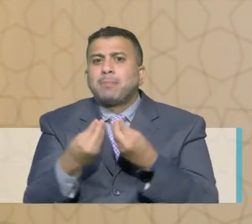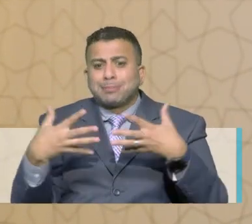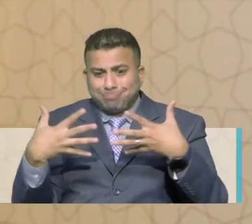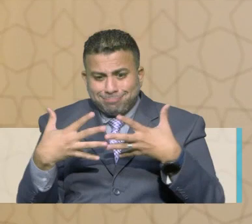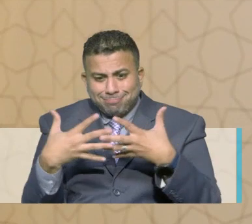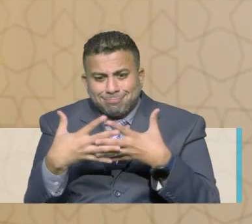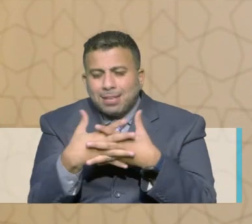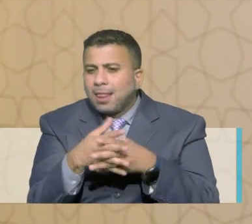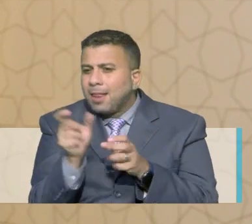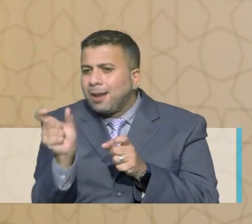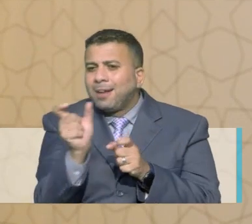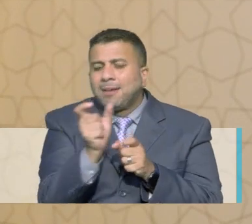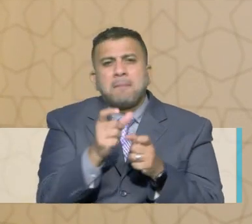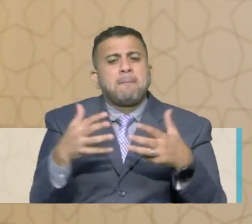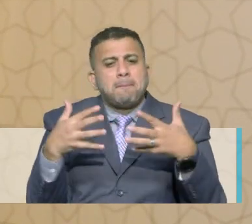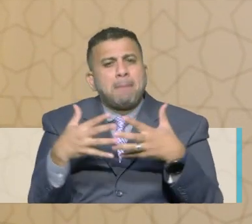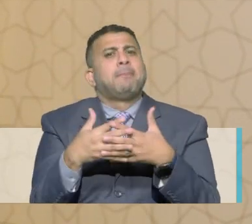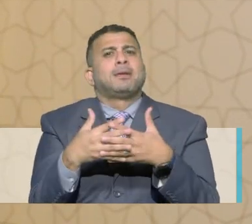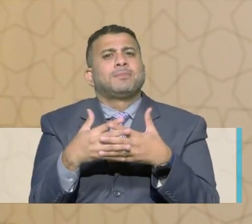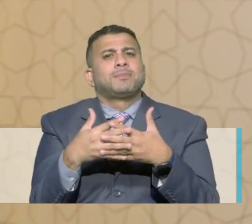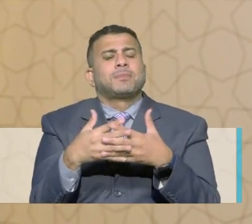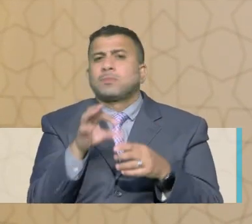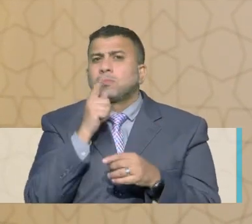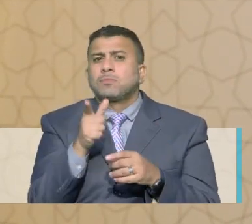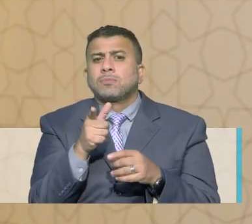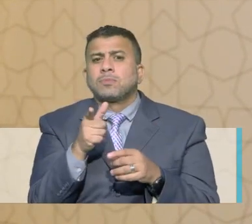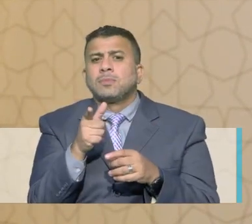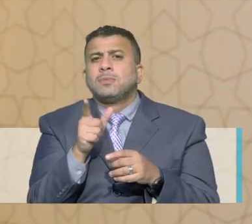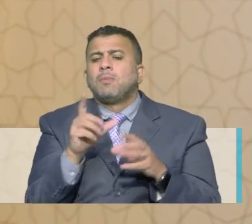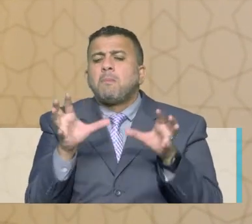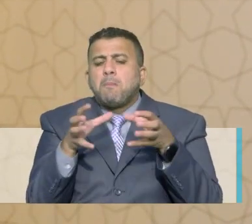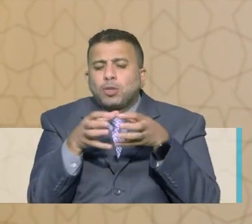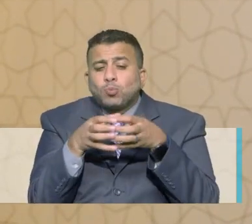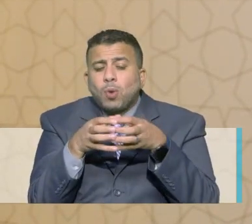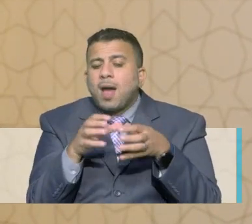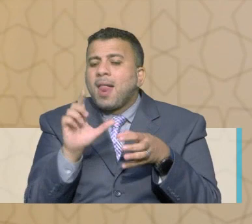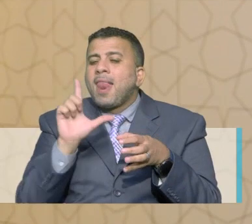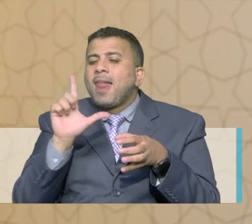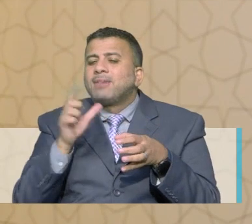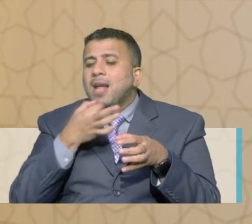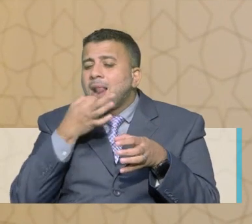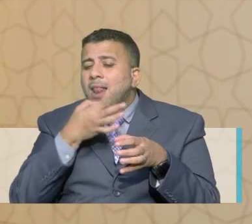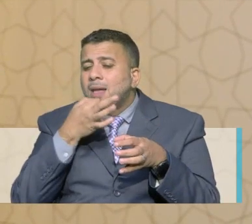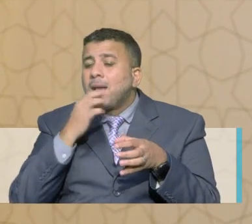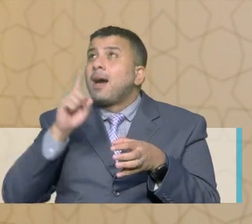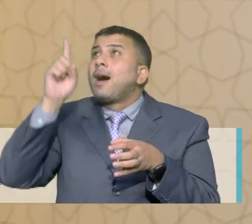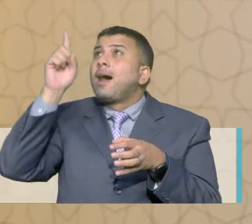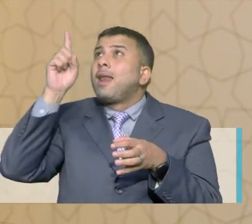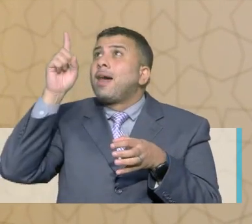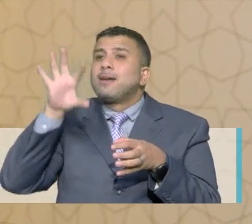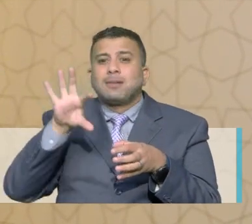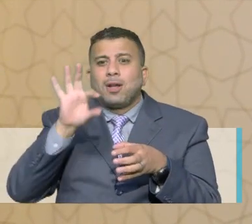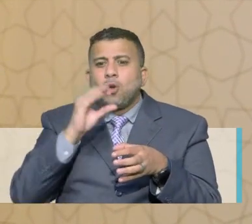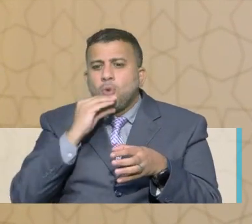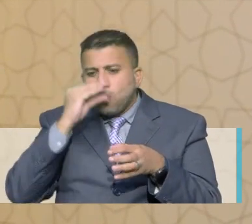كيف ان المجموعه اللفظيه التي يختارها الله تبارك وتعالى